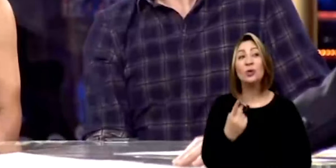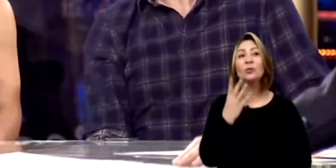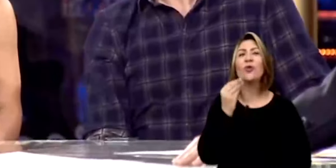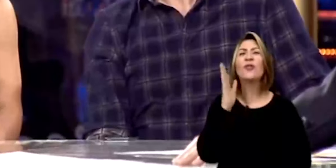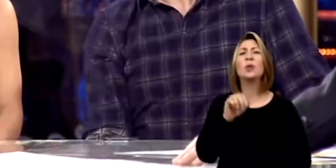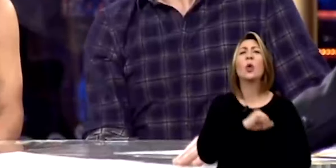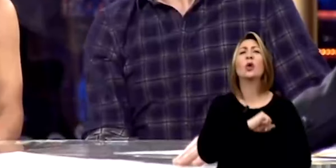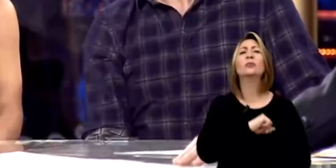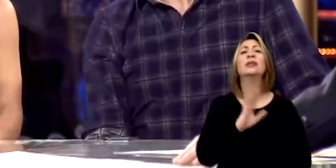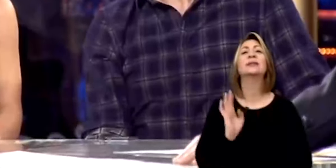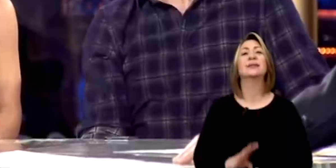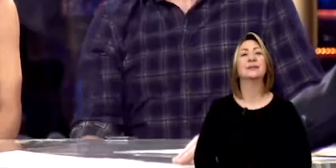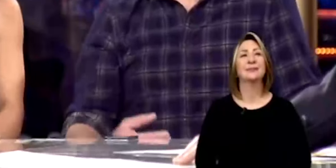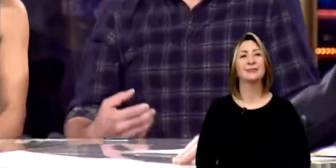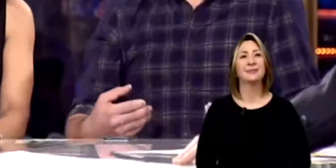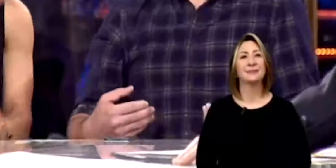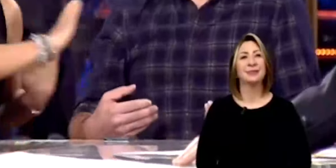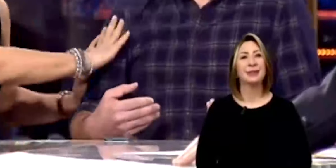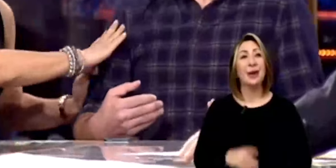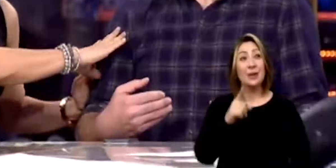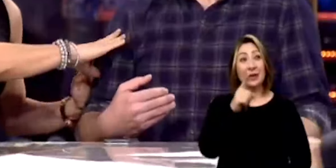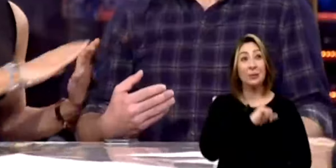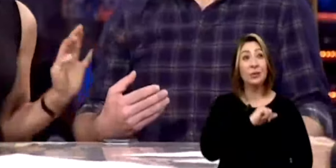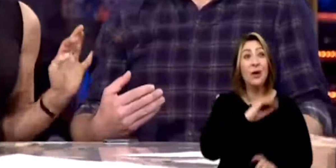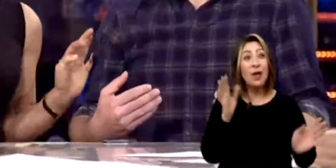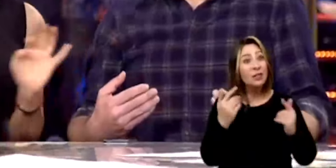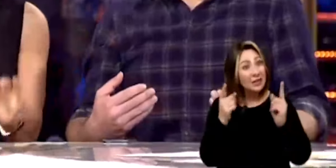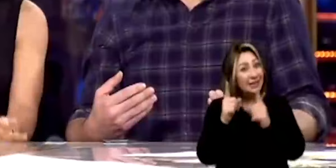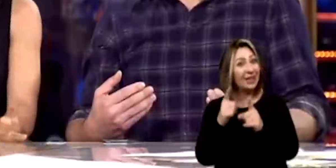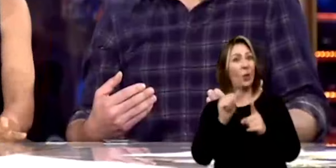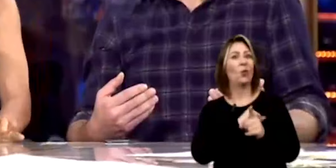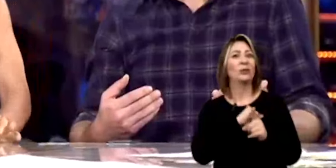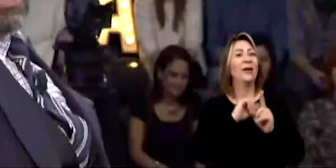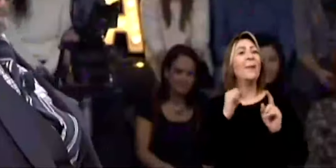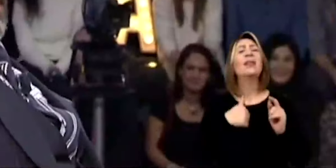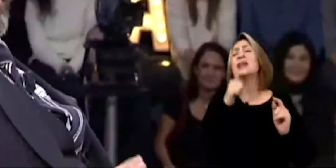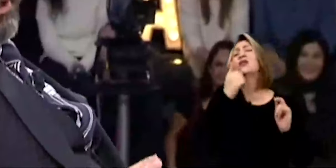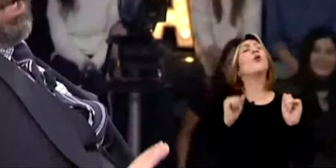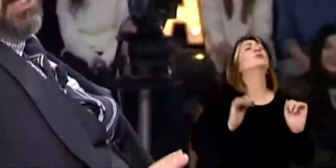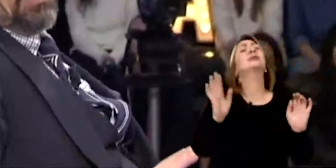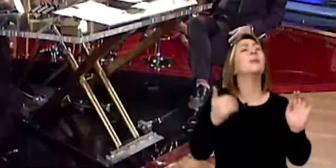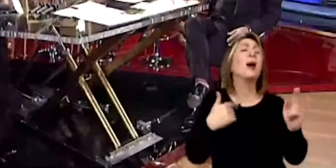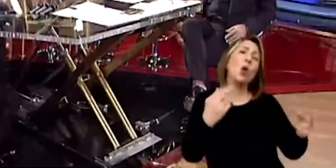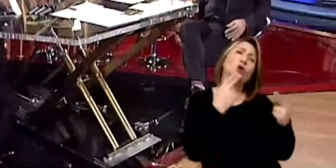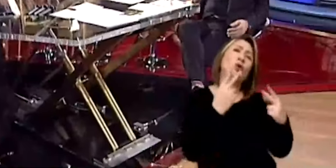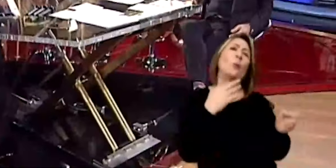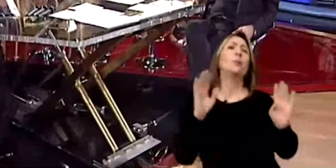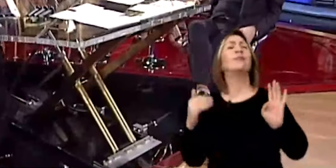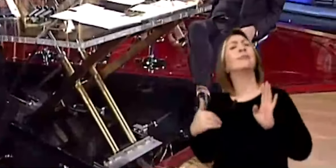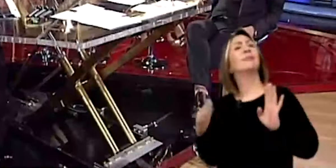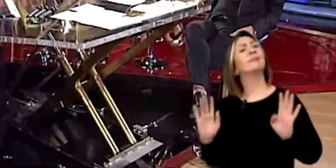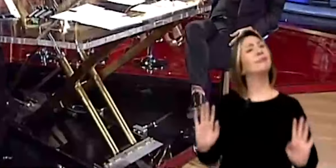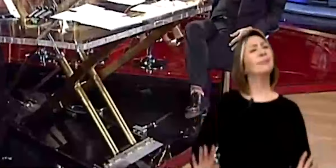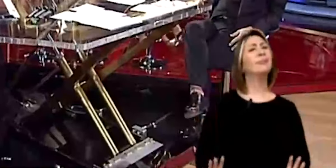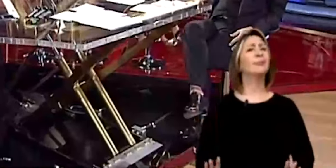çok fazla korkmayacaksınız. Benden evet. Mi korkacaksınız? Evet. Evet. Uzmanına sorun. Mesela benden hiç korkmayacaksınız. Ben burada konuşuyor. Hakkı abi evet. Olarak biliyorum.